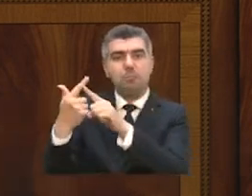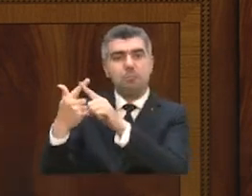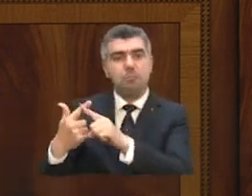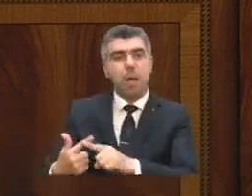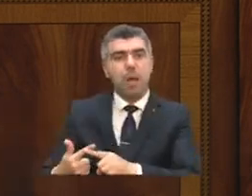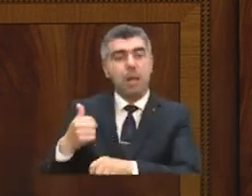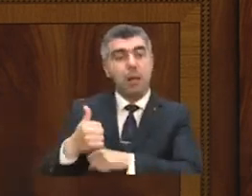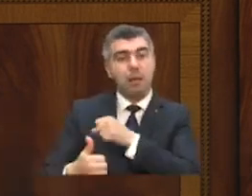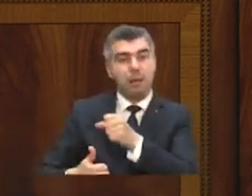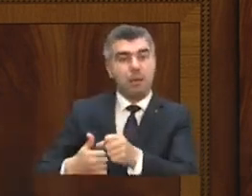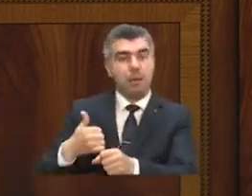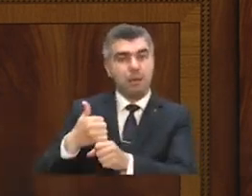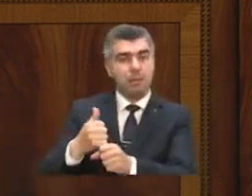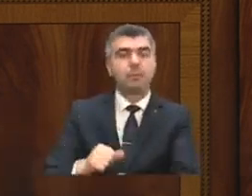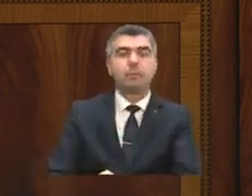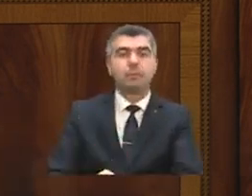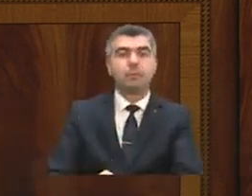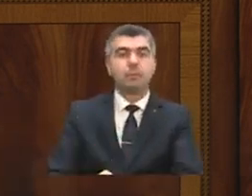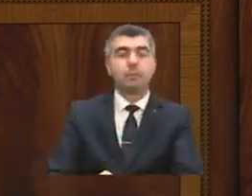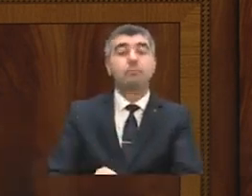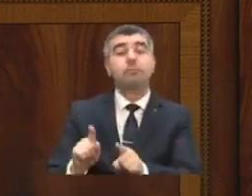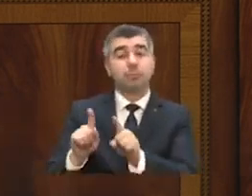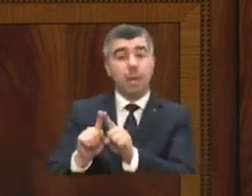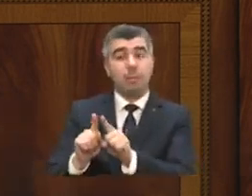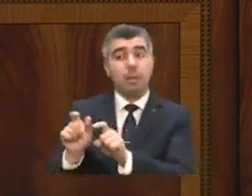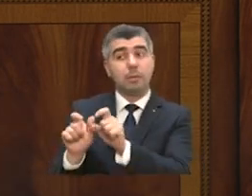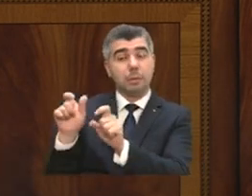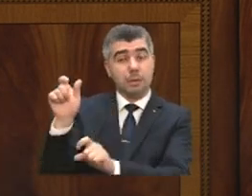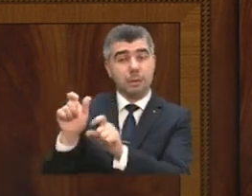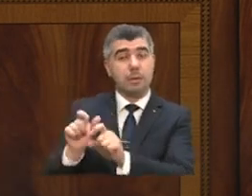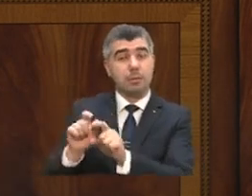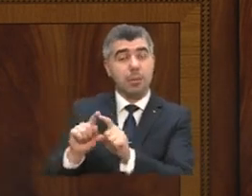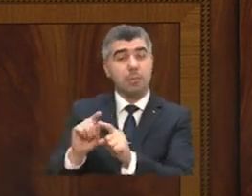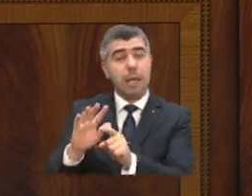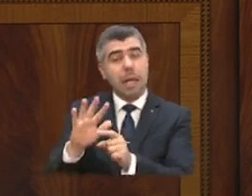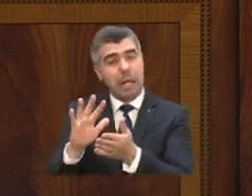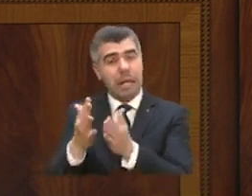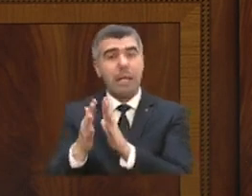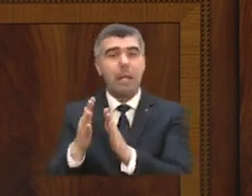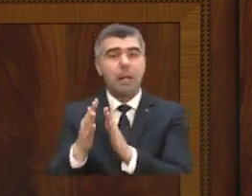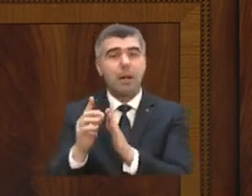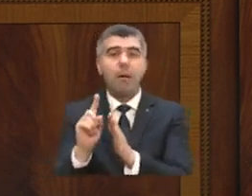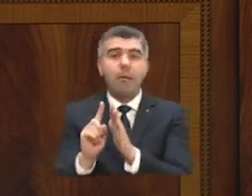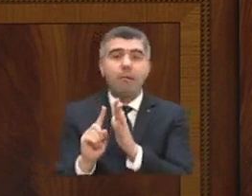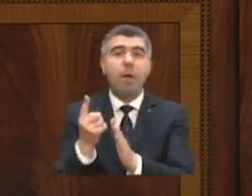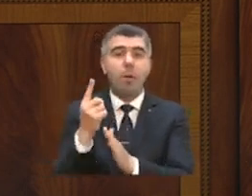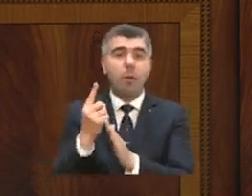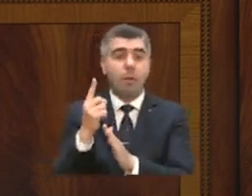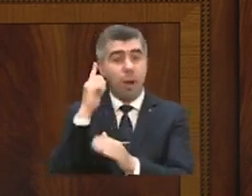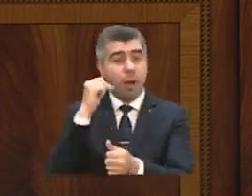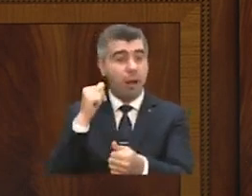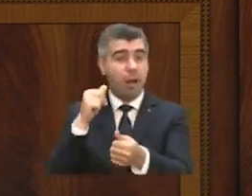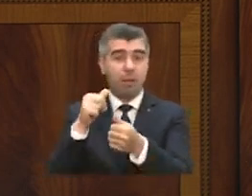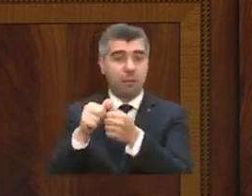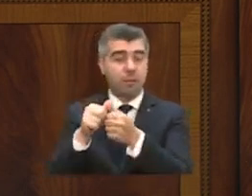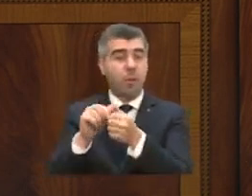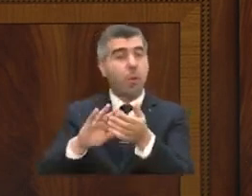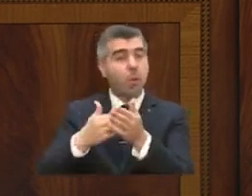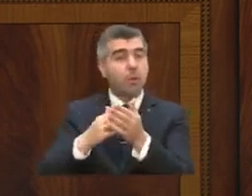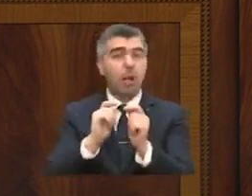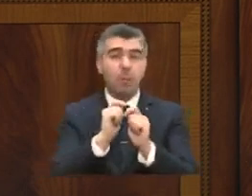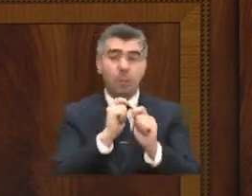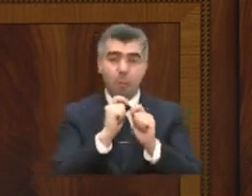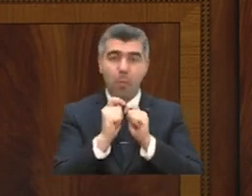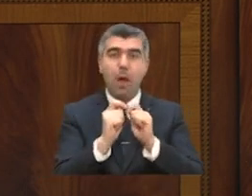رغم أن البعض اعتبرها قليلة الطموح آنذاك. ونتذكر جميعا النقاش الذي كان